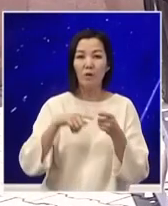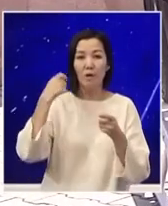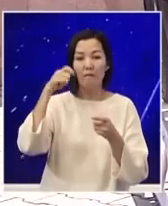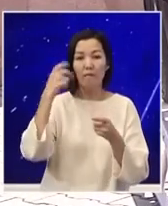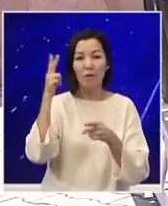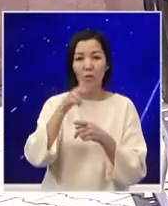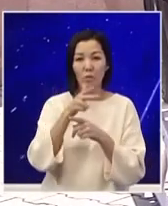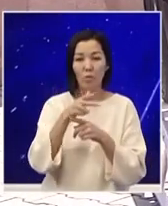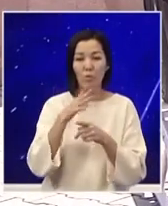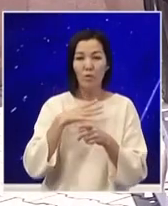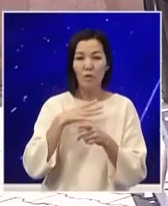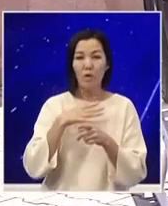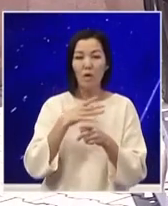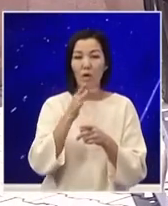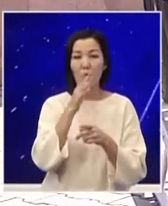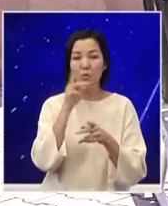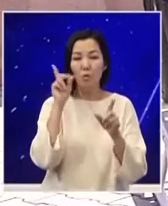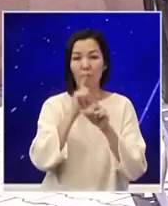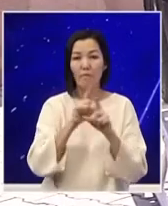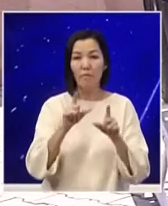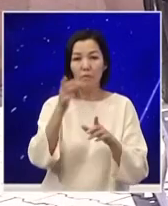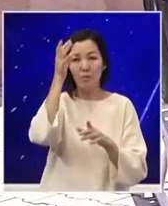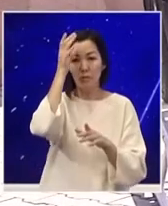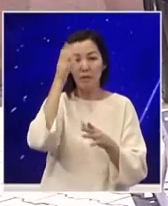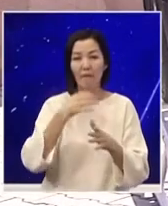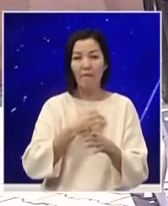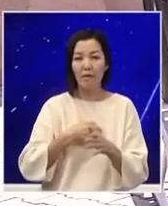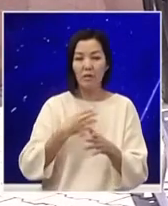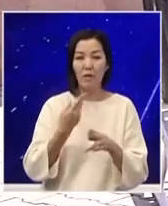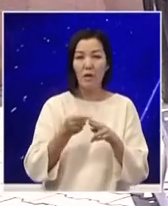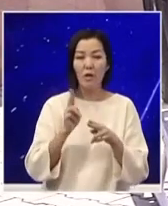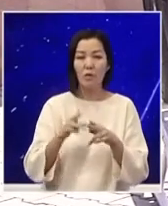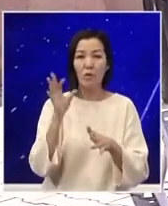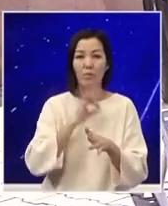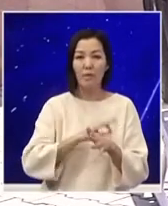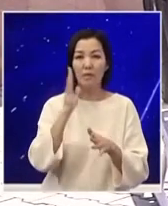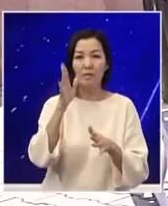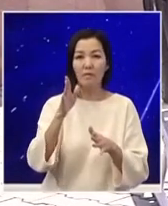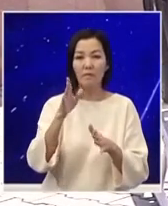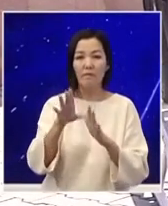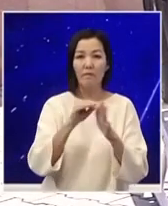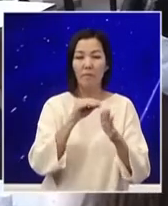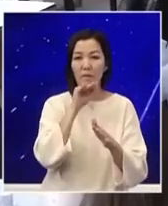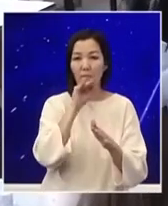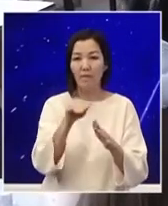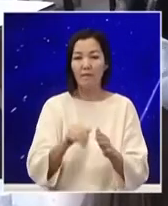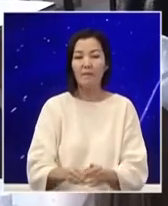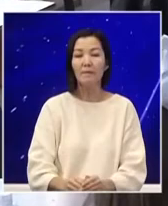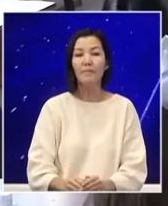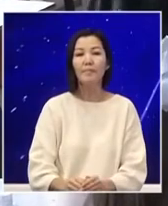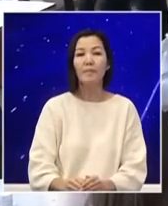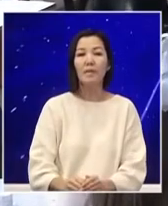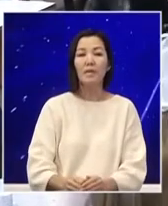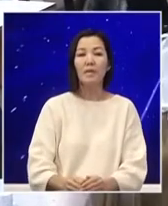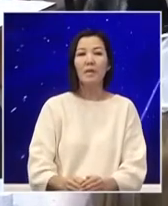что очень важно в именно школьном возрасте заложить базу знаний, которая пригодится им в будущем при освоении выбранной профессии. В 760